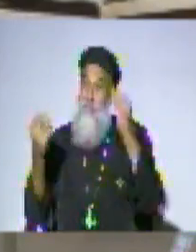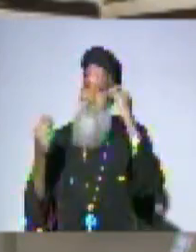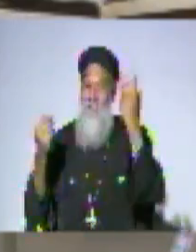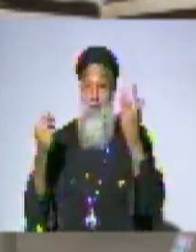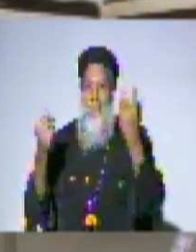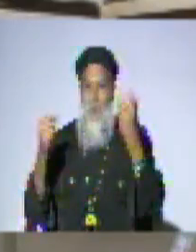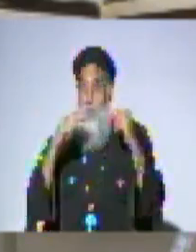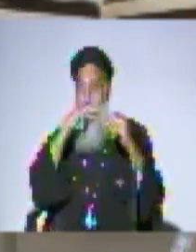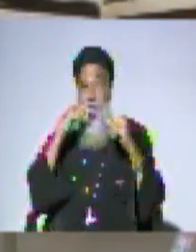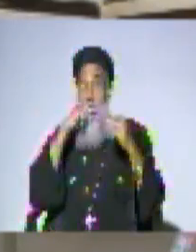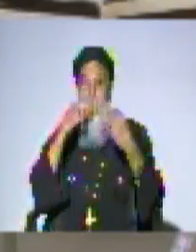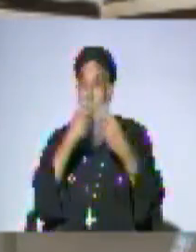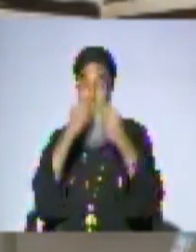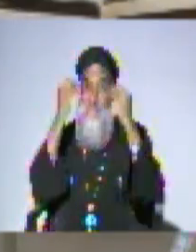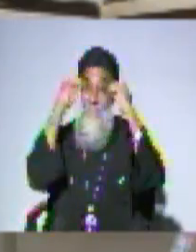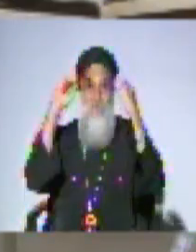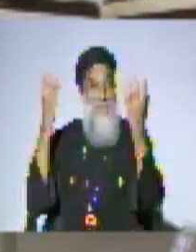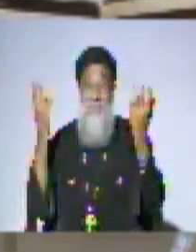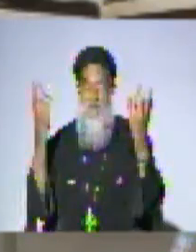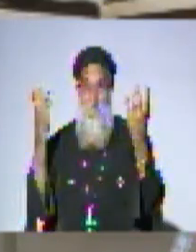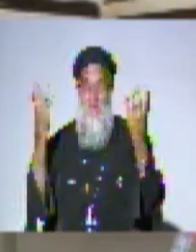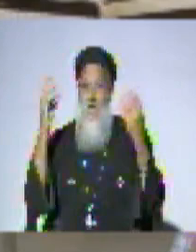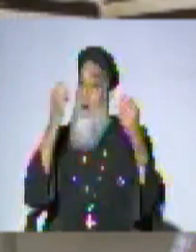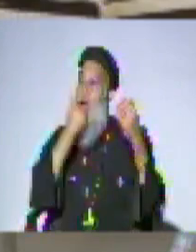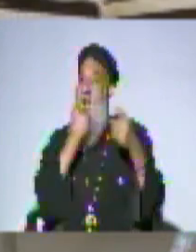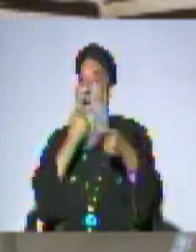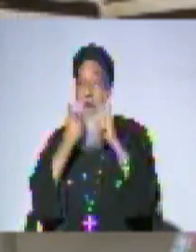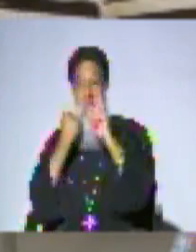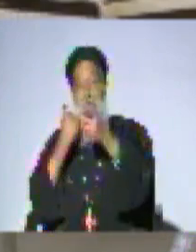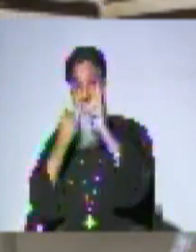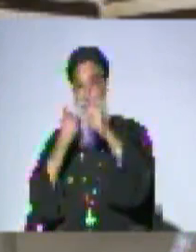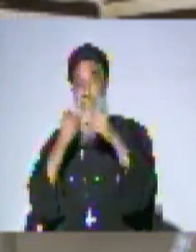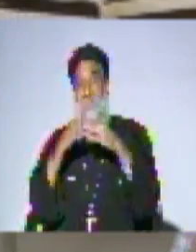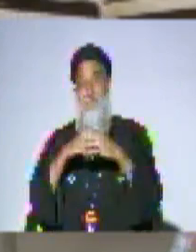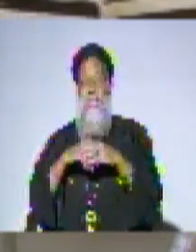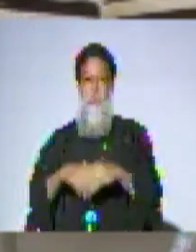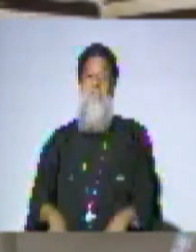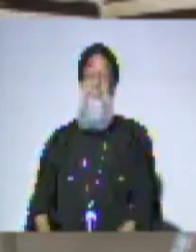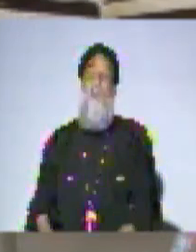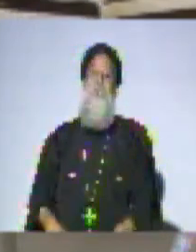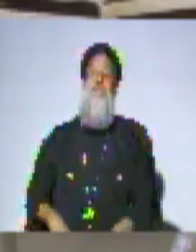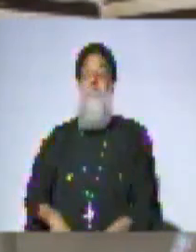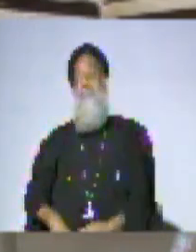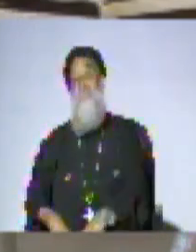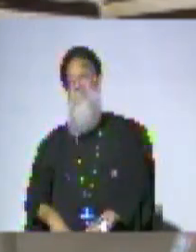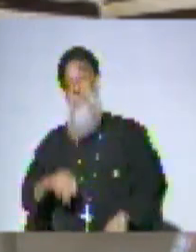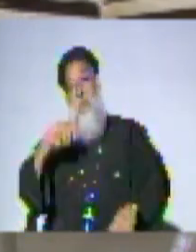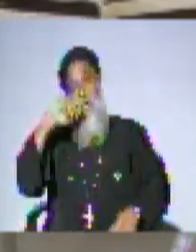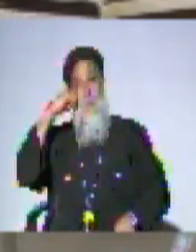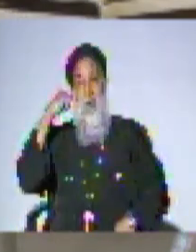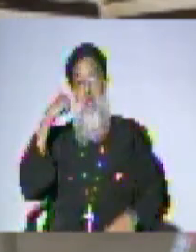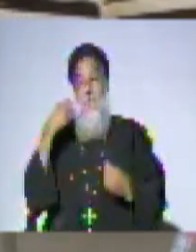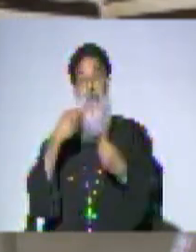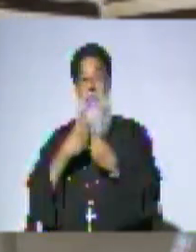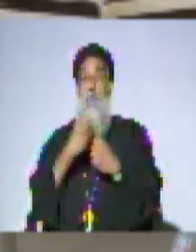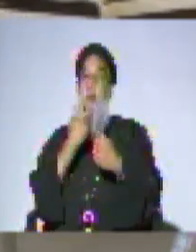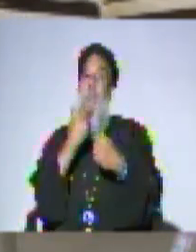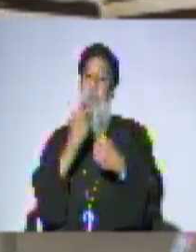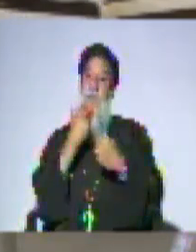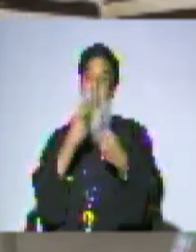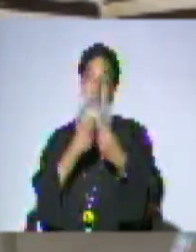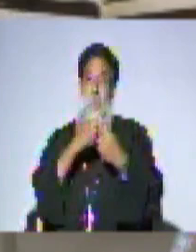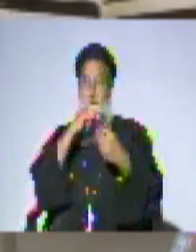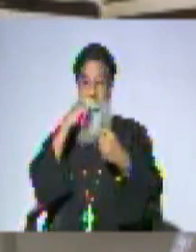حاجة يندى لها الجبين الحقيقة. يعني مثلية في الزواج رجلين يتجوزوا بعض أو اتنين سيدات يتجوزوا